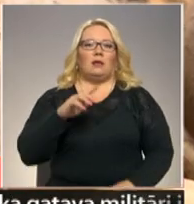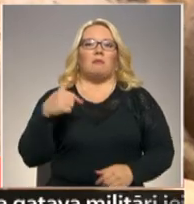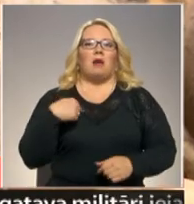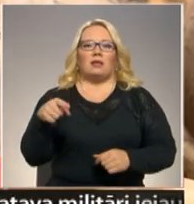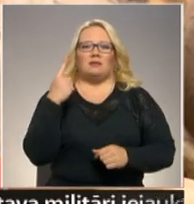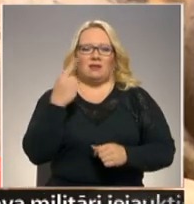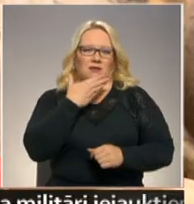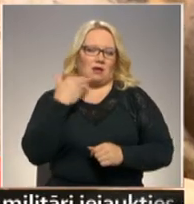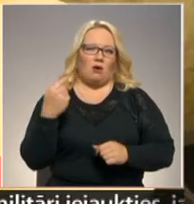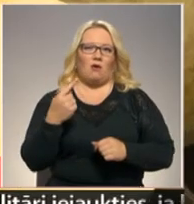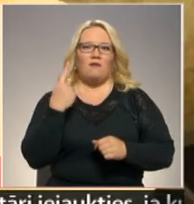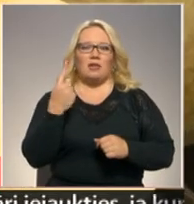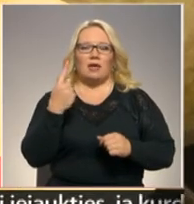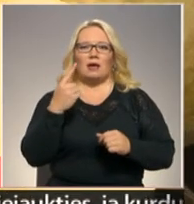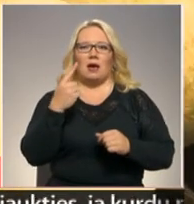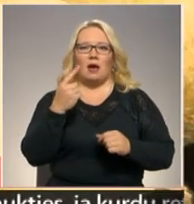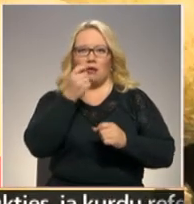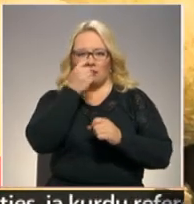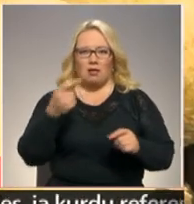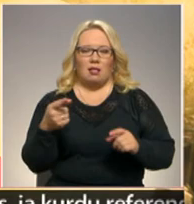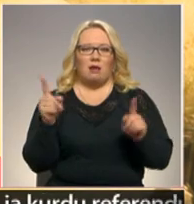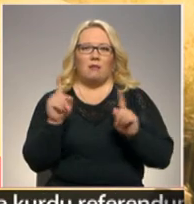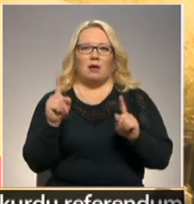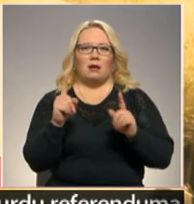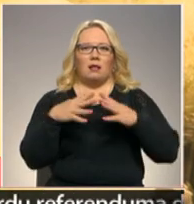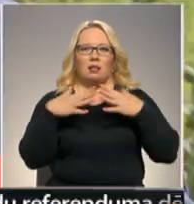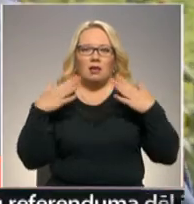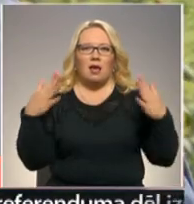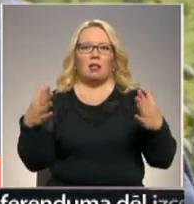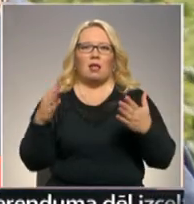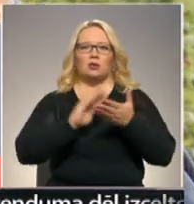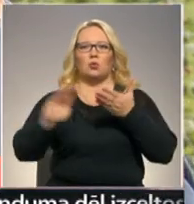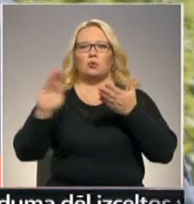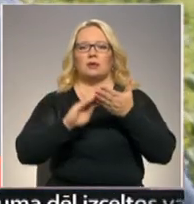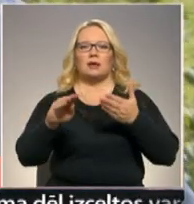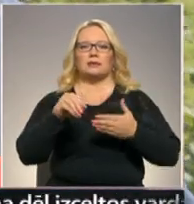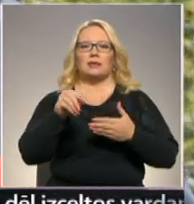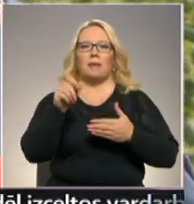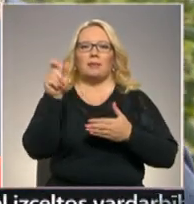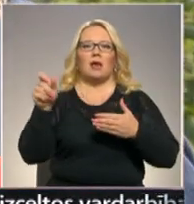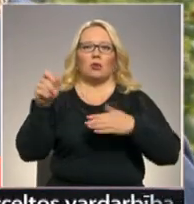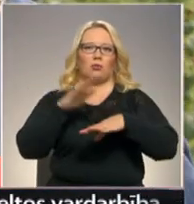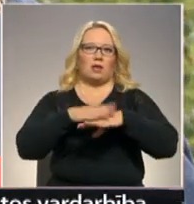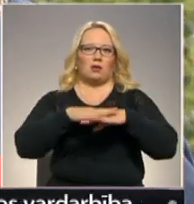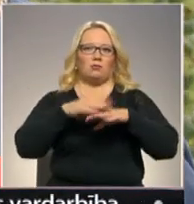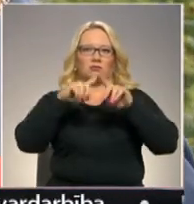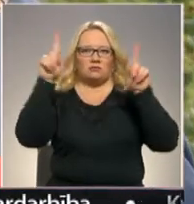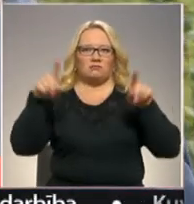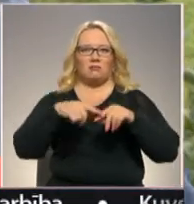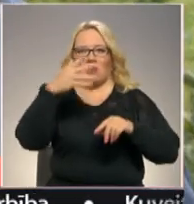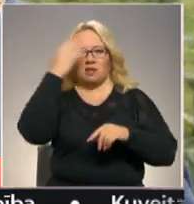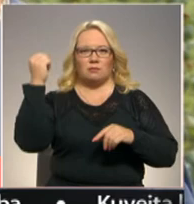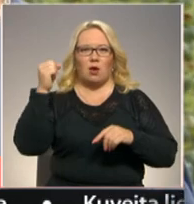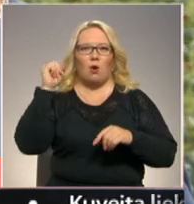vienīgiem. Vienīgais nelaimes putns ir lielais uzraksts zemnieku tirgus. Aizmirstam